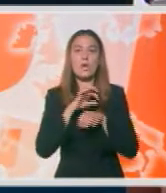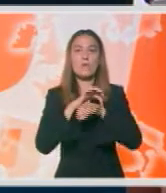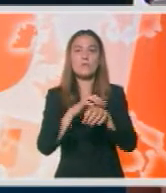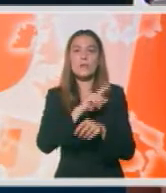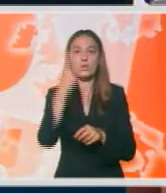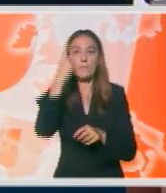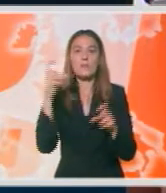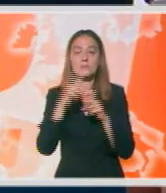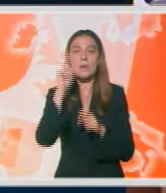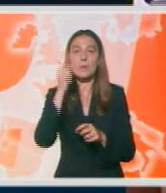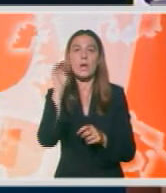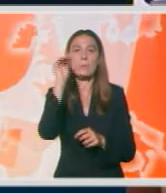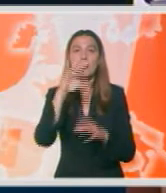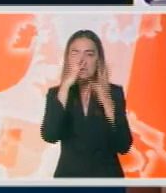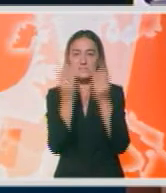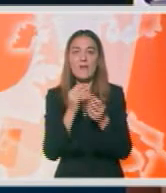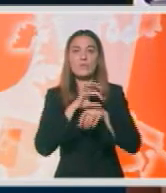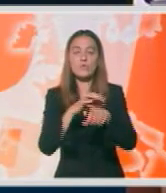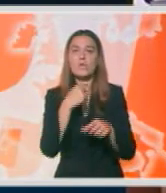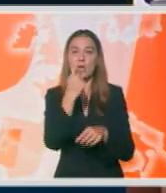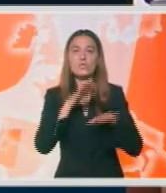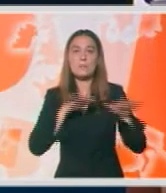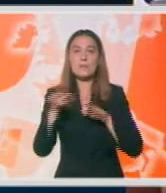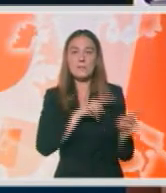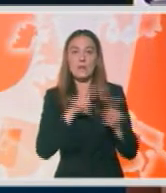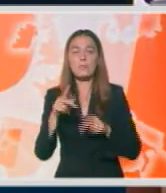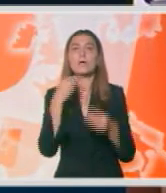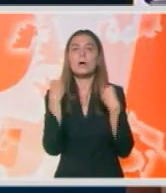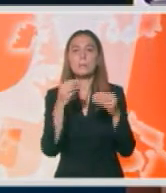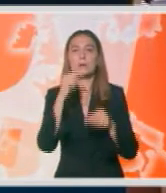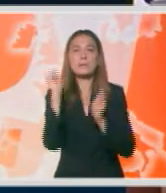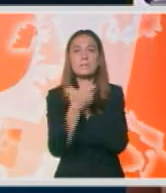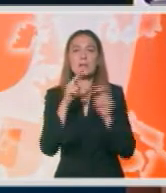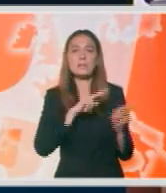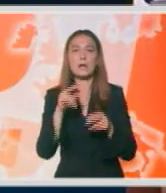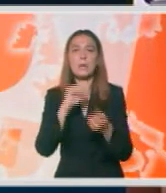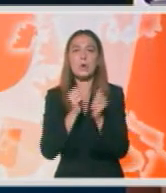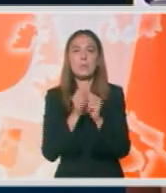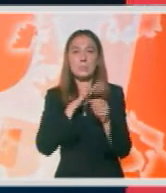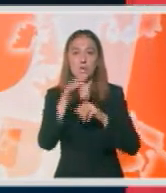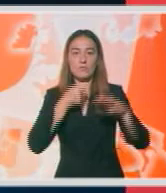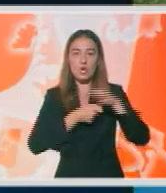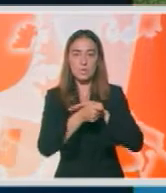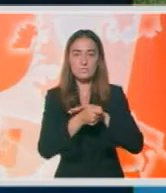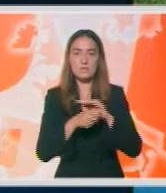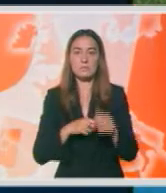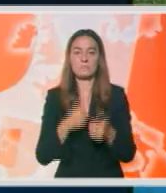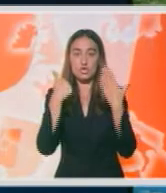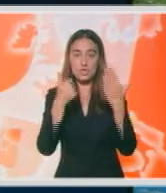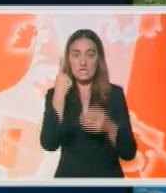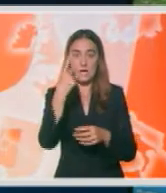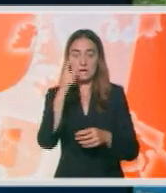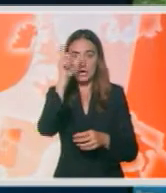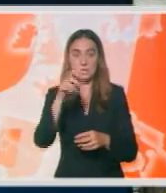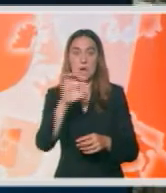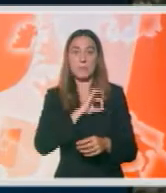do 1. septembra moraju da prijave sve funkcije, kaže ministarka pravde obrazlažući izmene zakona o borbi protiv korupcije. 61